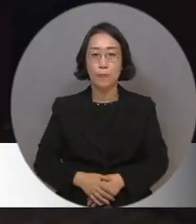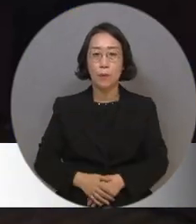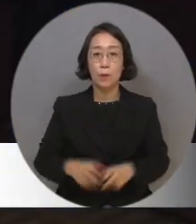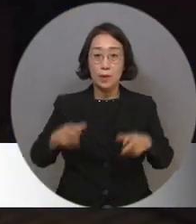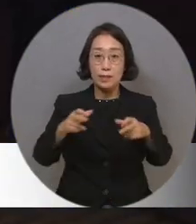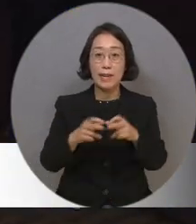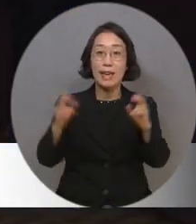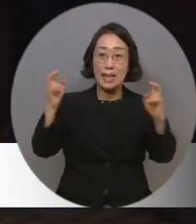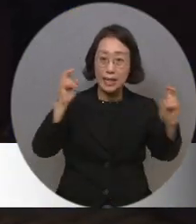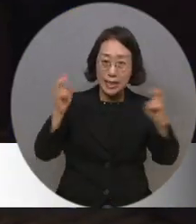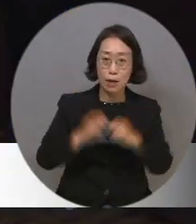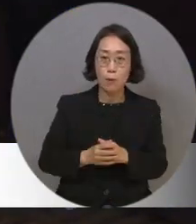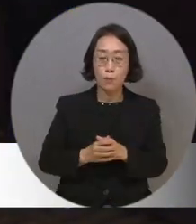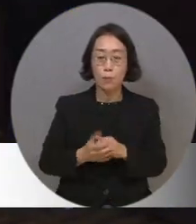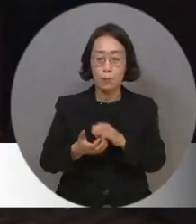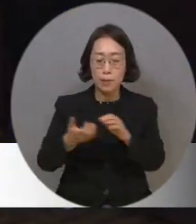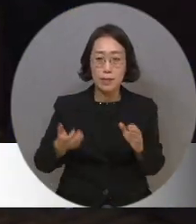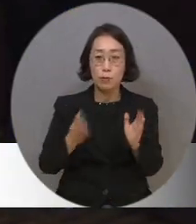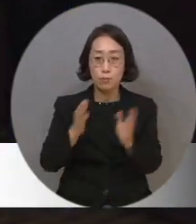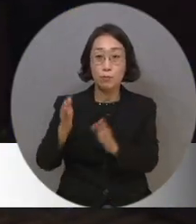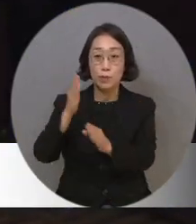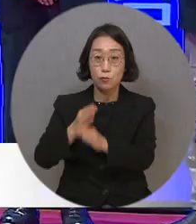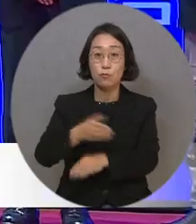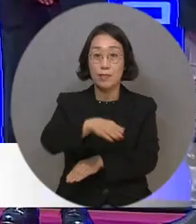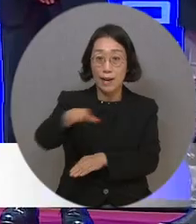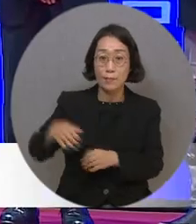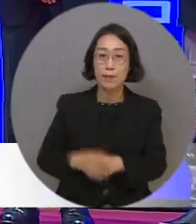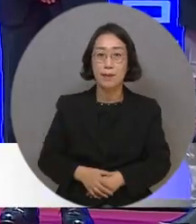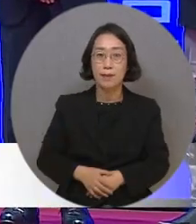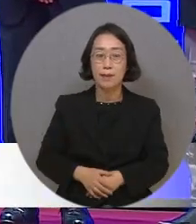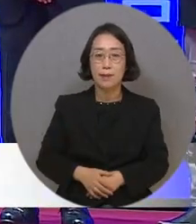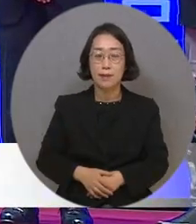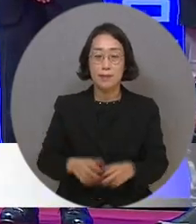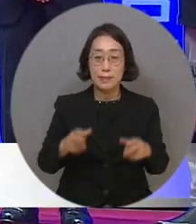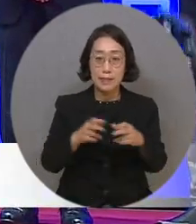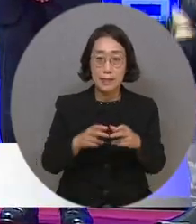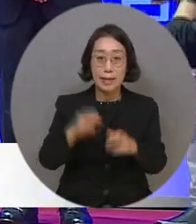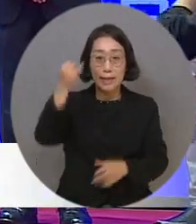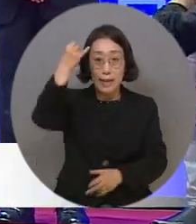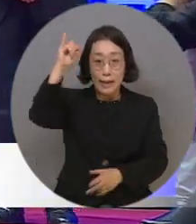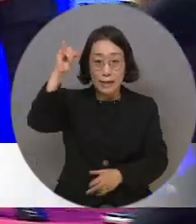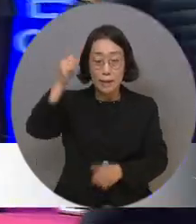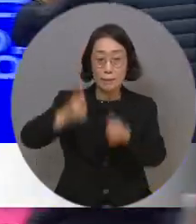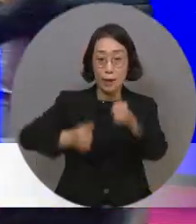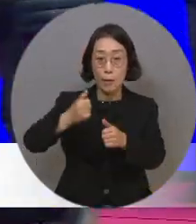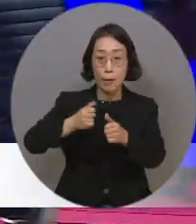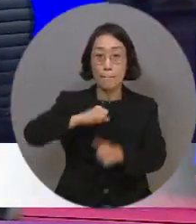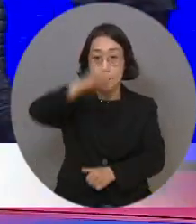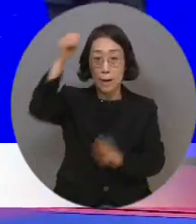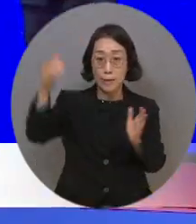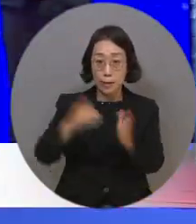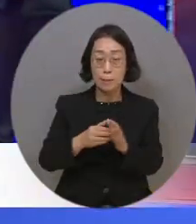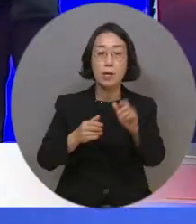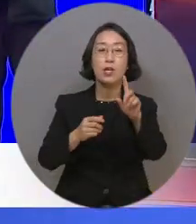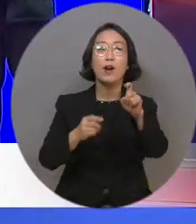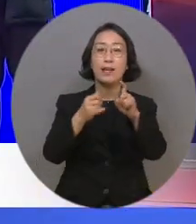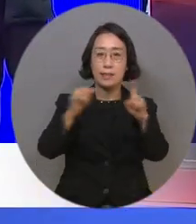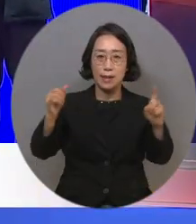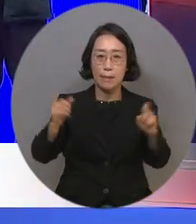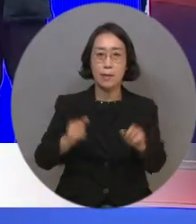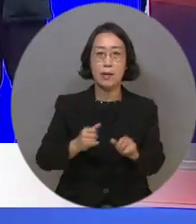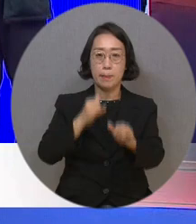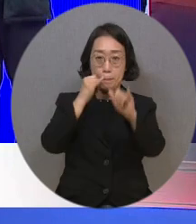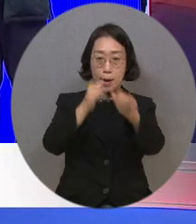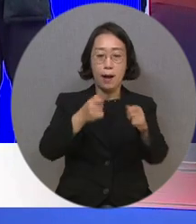장애인 기업과 장애인 예비 창업자를 대상으로 열렸던 장애인 창업 아이템 경진대회 입상자 11명에 대한 시상도